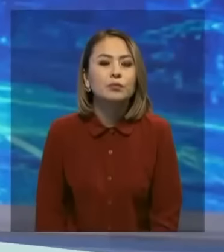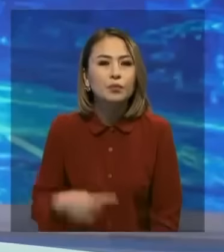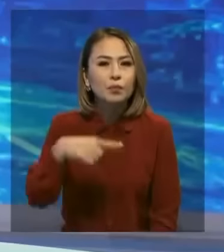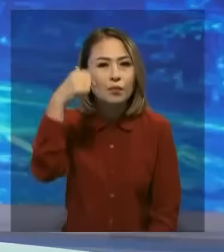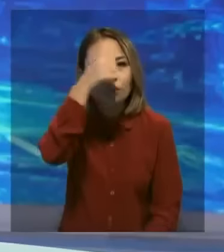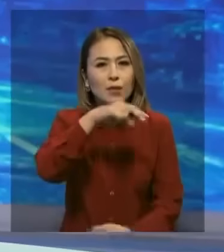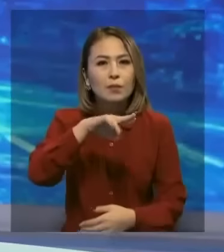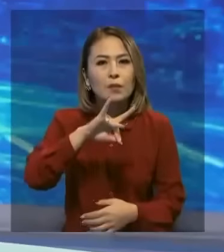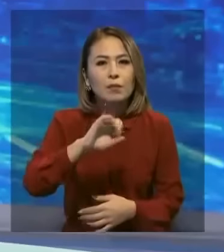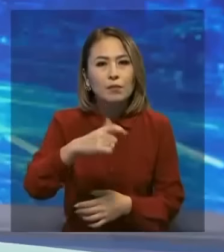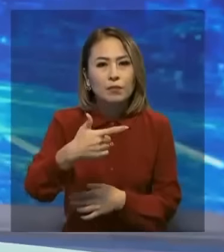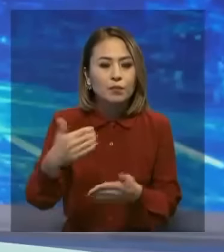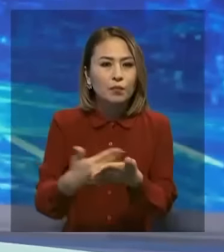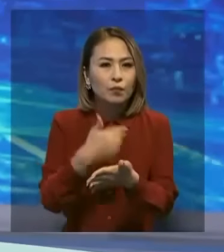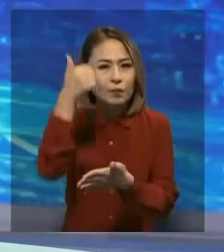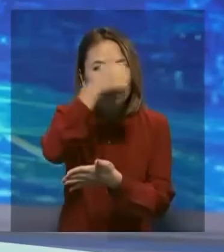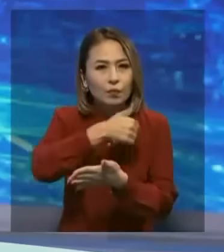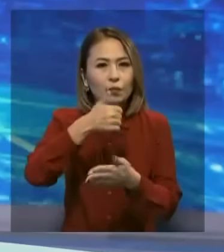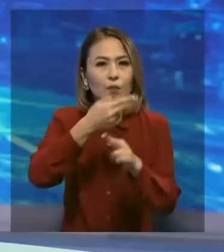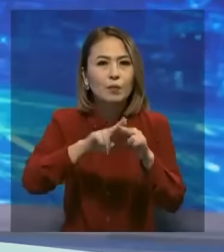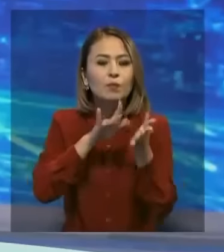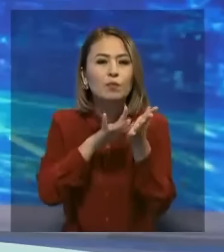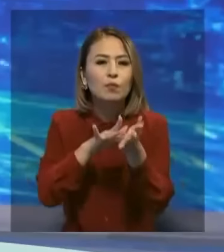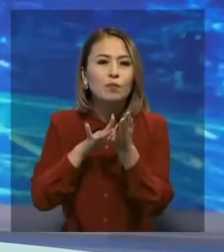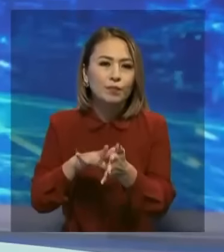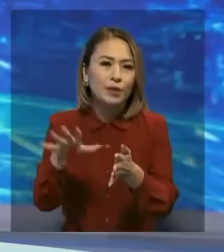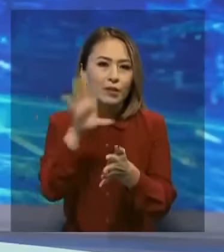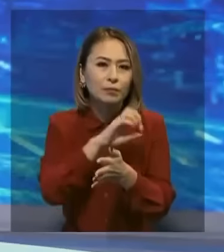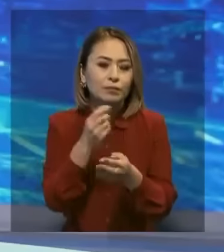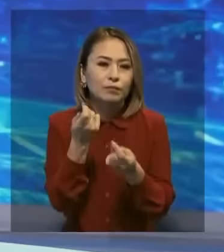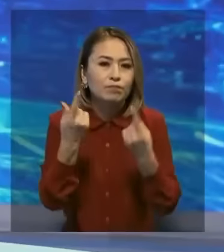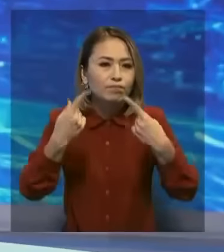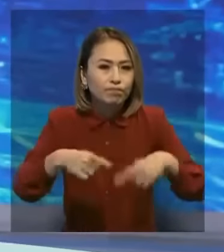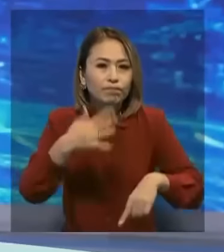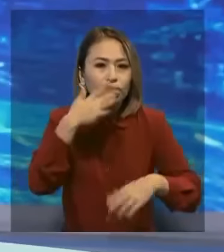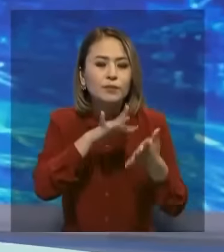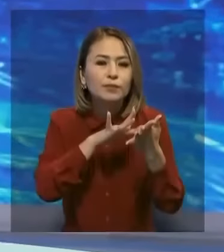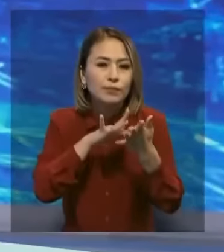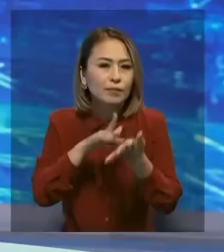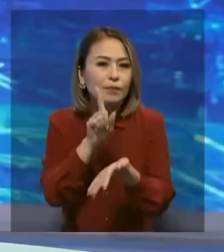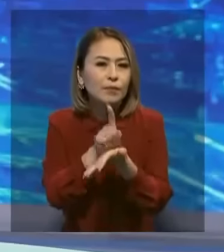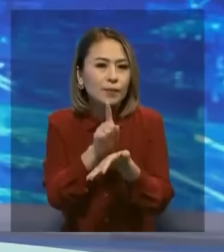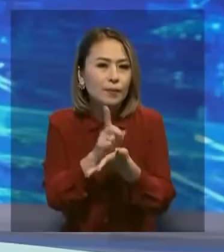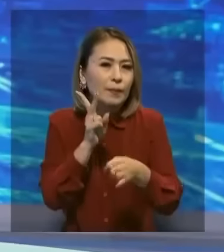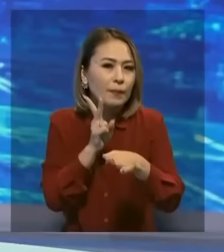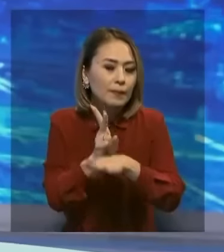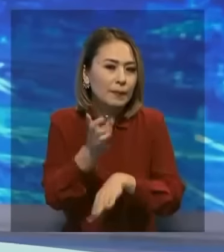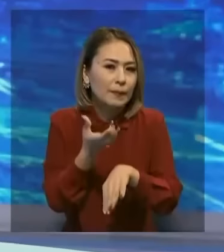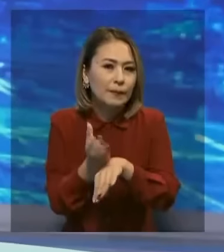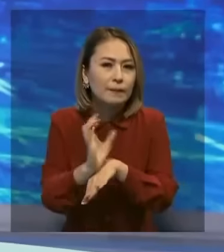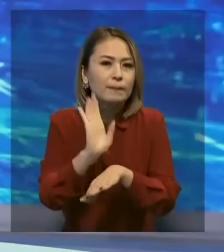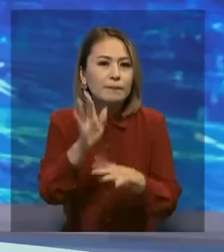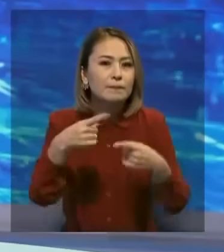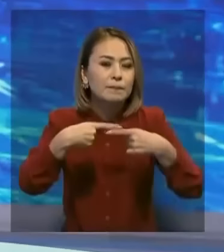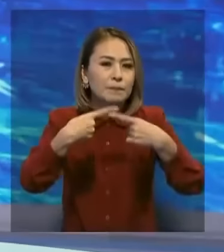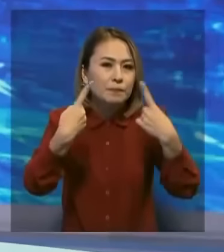Биыл Прагада жаңа жыл туристер үшін жағымсыз болайын деп тұрым. Шетелдік саяхатшылар үшін салық 2 есе